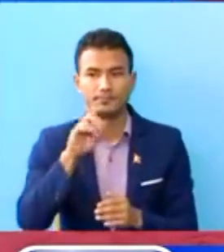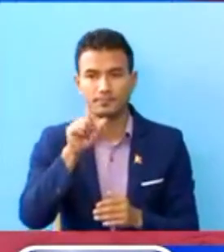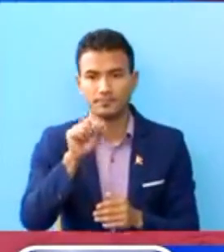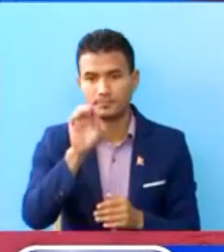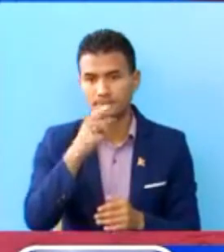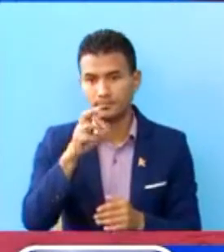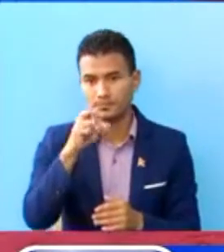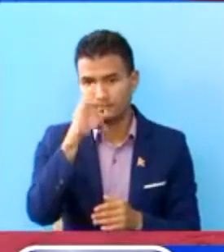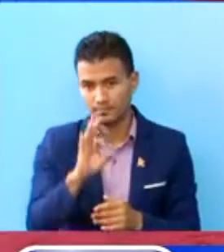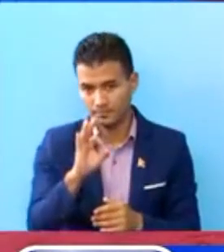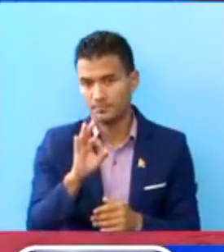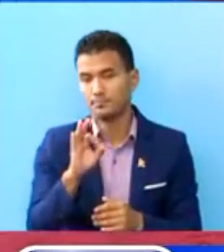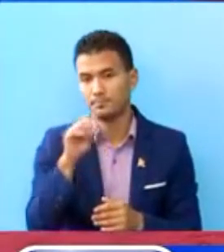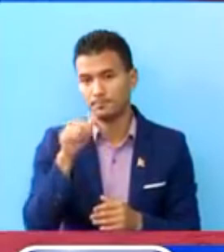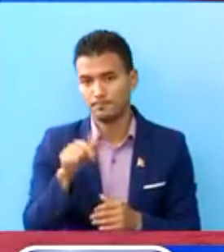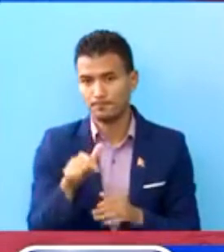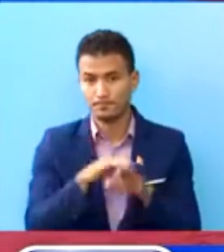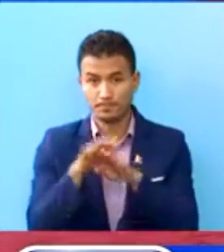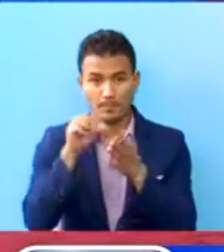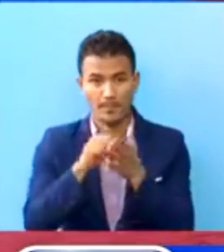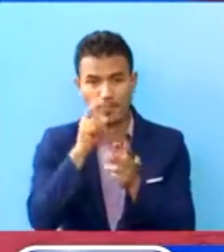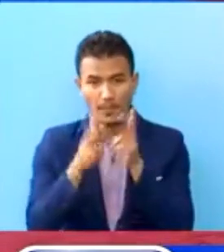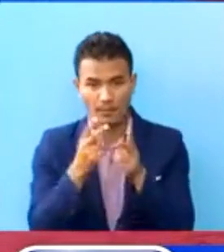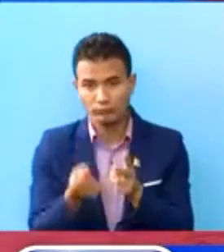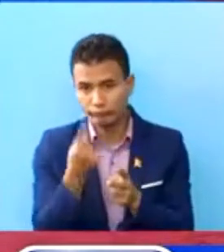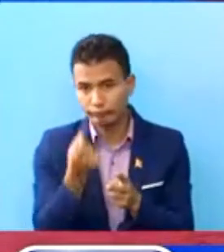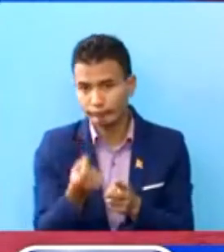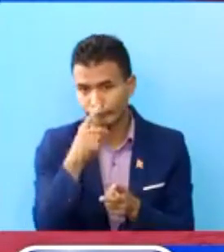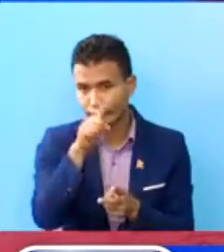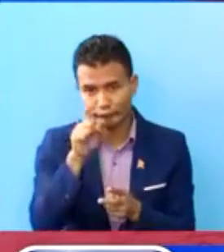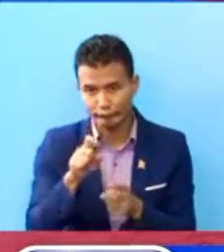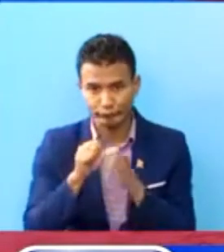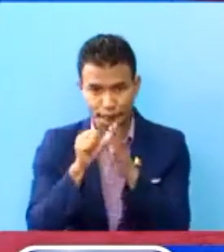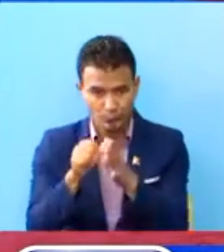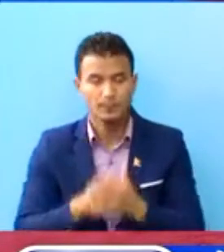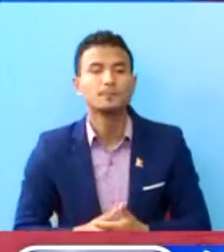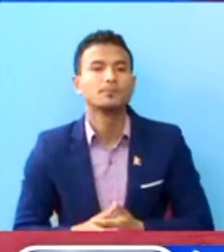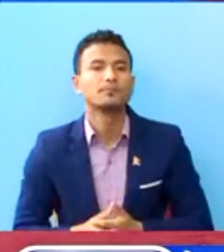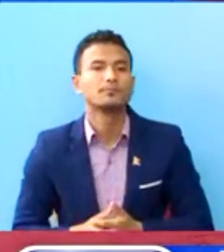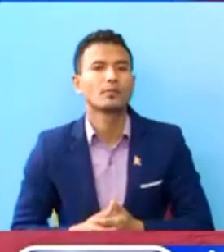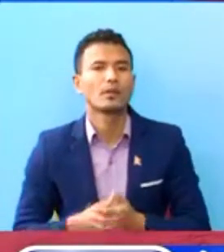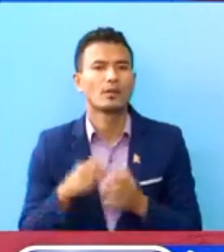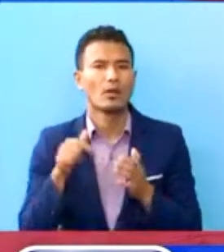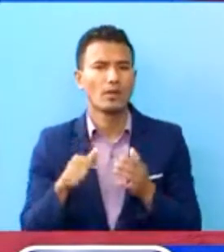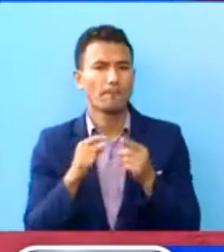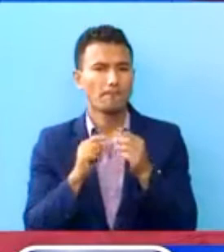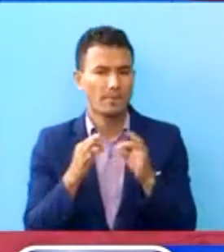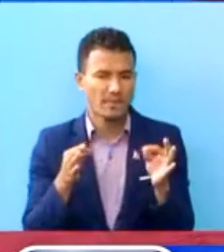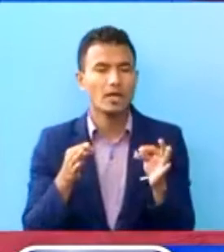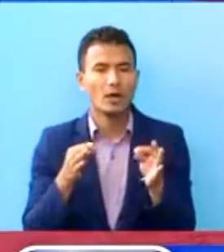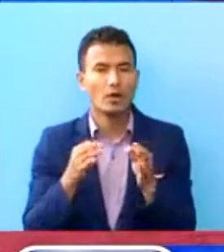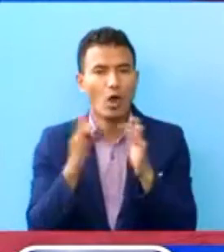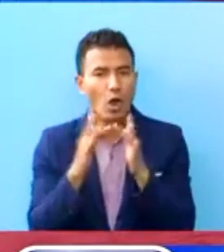पाण्डेलाई। यहाँ धेरैचोटि उठेको एउटा प्रश्नको पनि म उत्तर दिन चाहन्छु र हालसाली विभिन्न